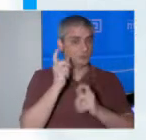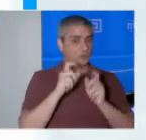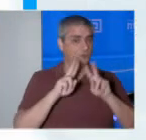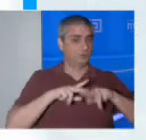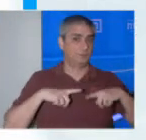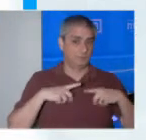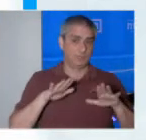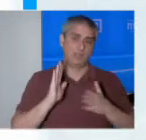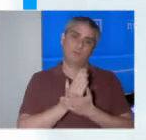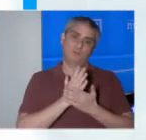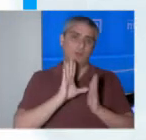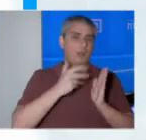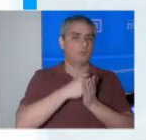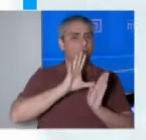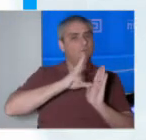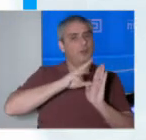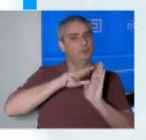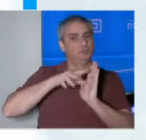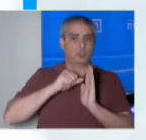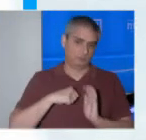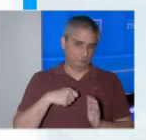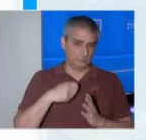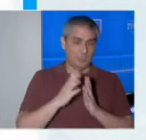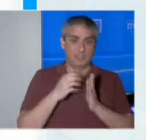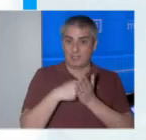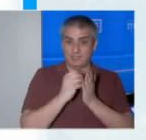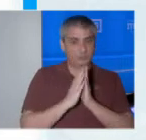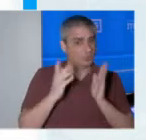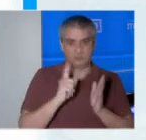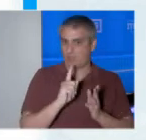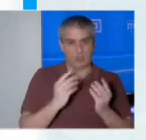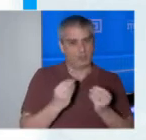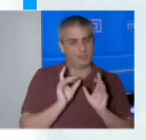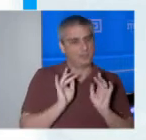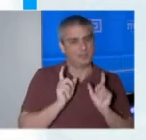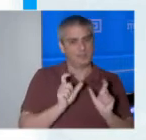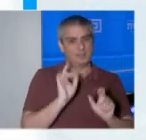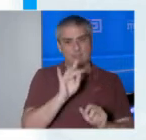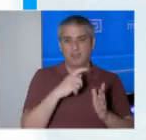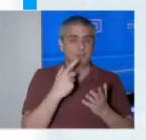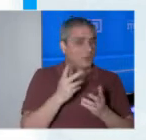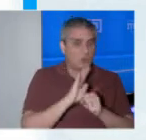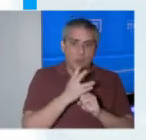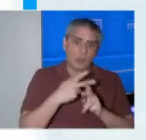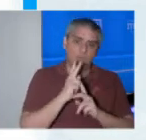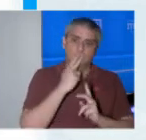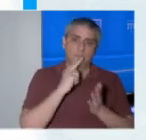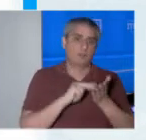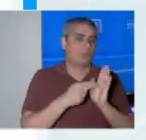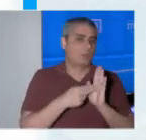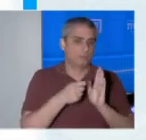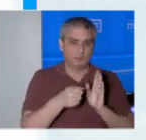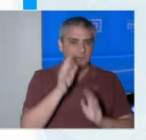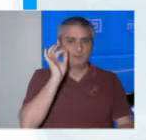לאנשים לשרוד, החליטה הממשלה להמשיך ולשדוד. הגדלת כנסות אינה אמצעי נגד קורונה, אלא ספין